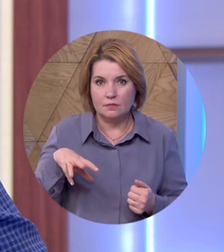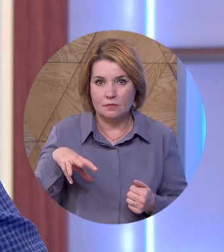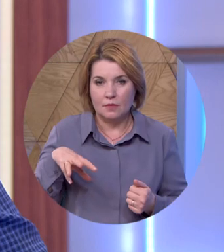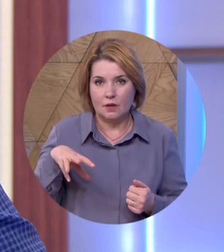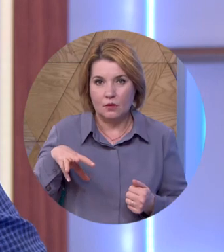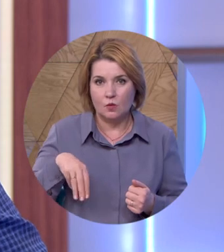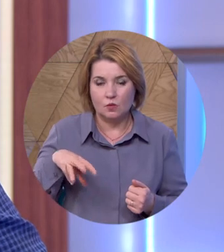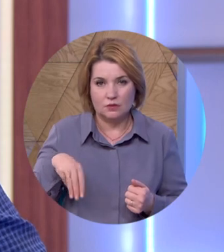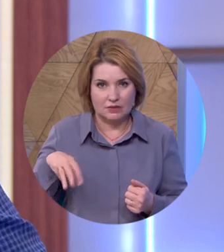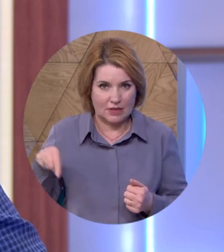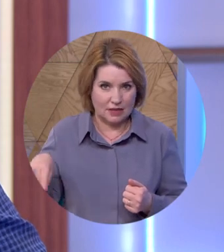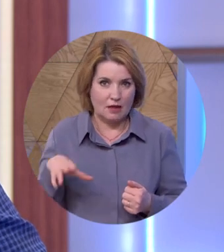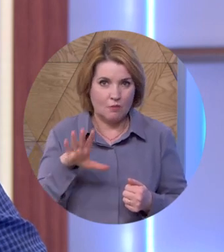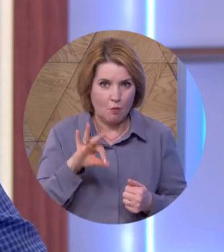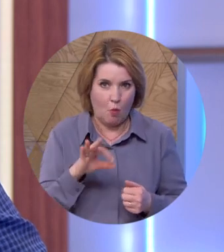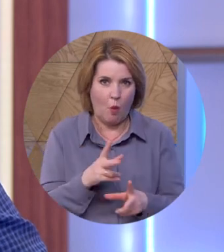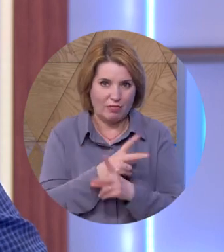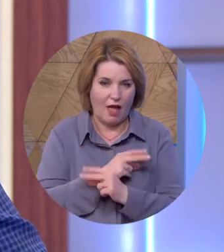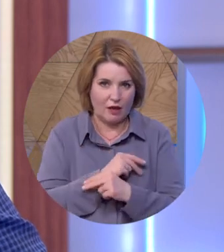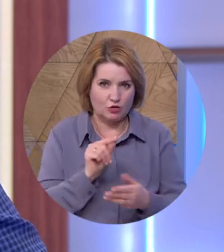мозги. Угу. Две секунды.